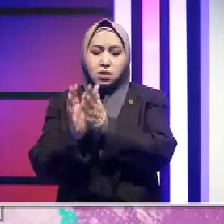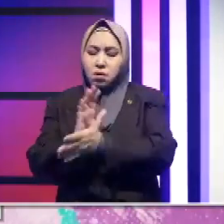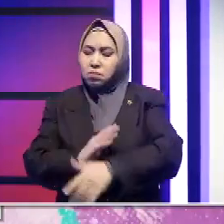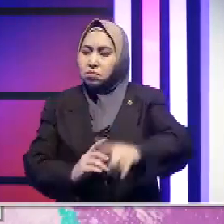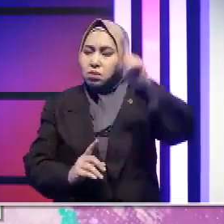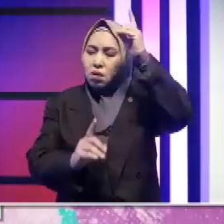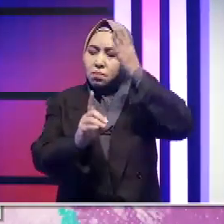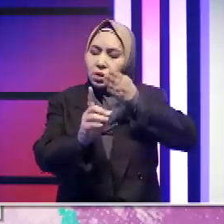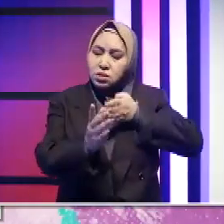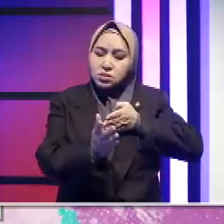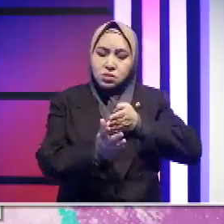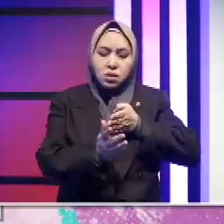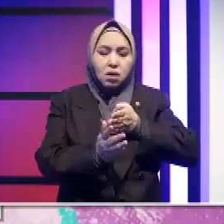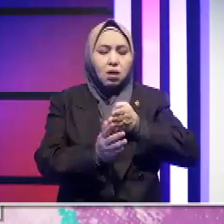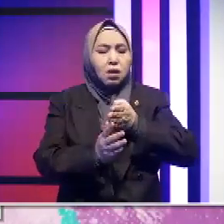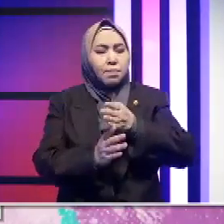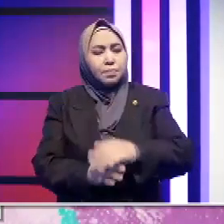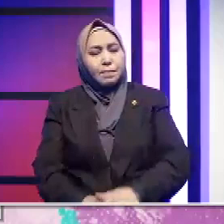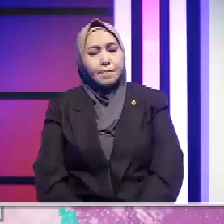yiro Tulo